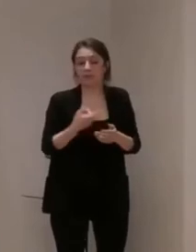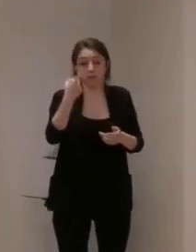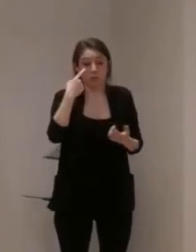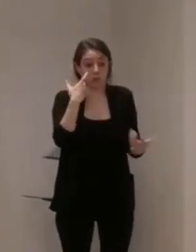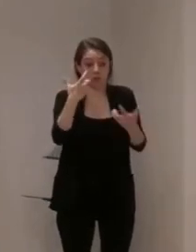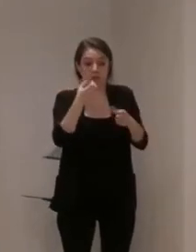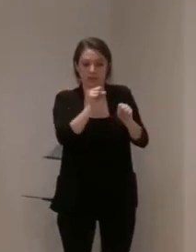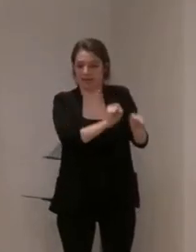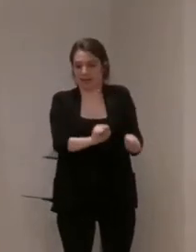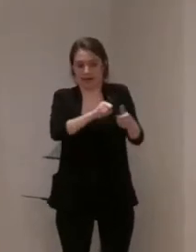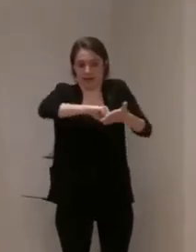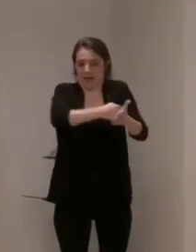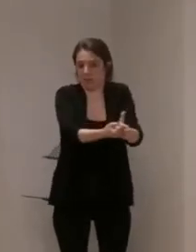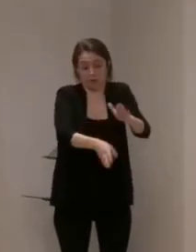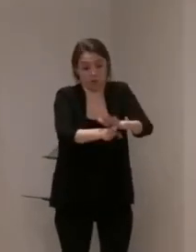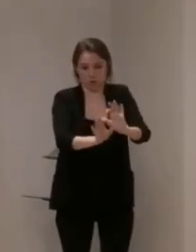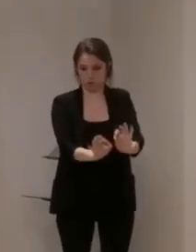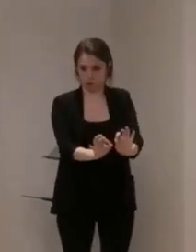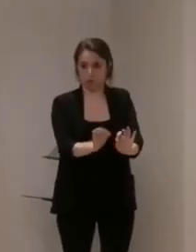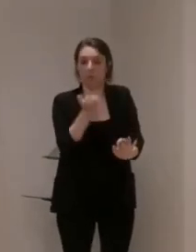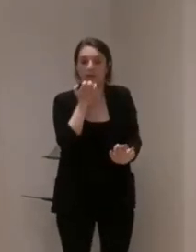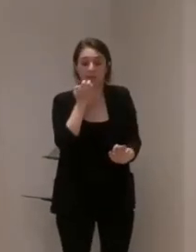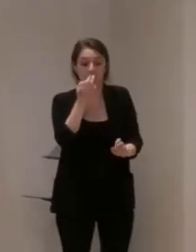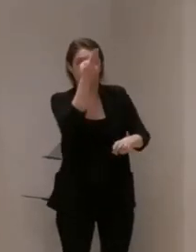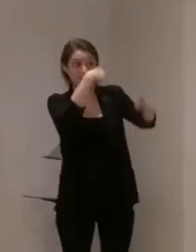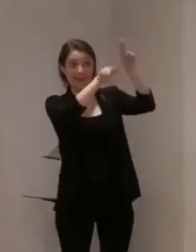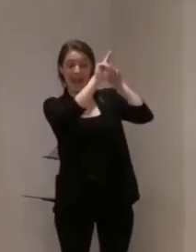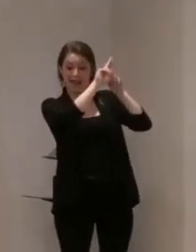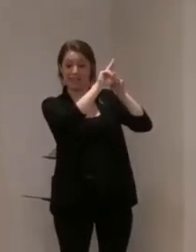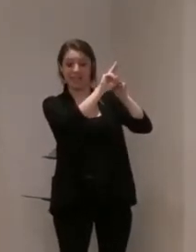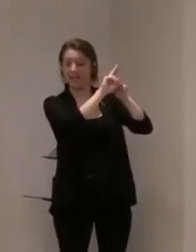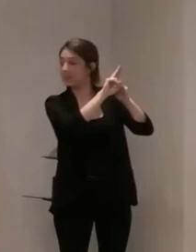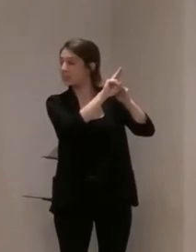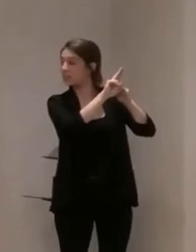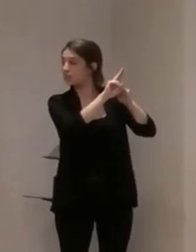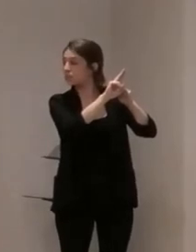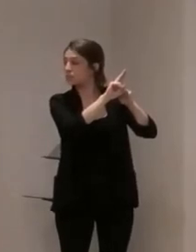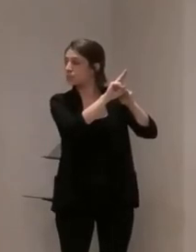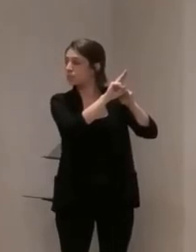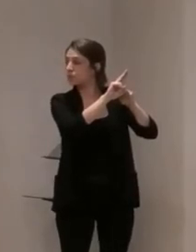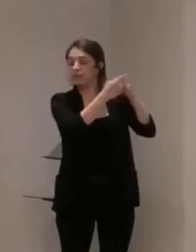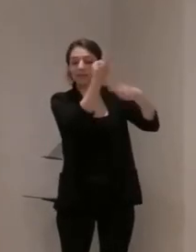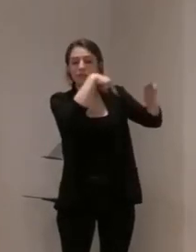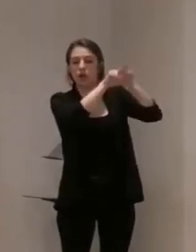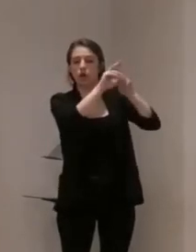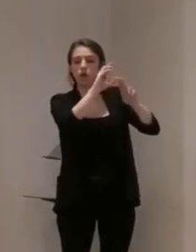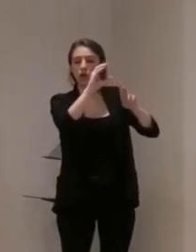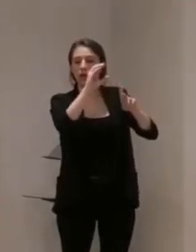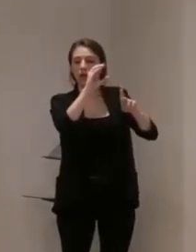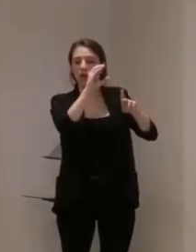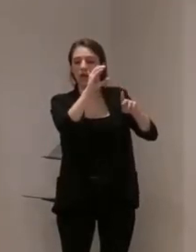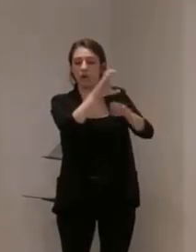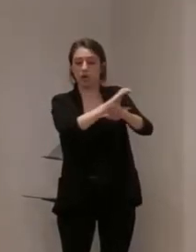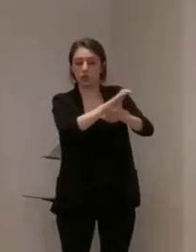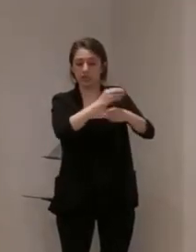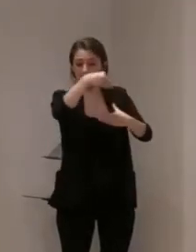tot, aquí hi ha una qüestió que la pròpia Generalitat ha de... Aviam, el conseller d'Interior ja ha fet algun moviment